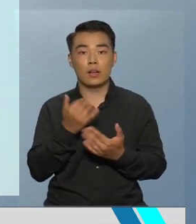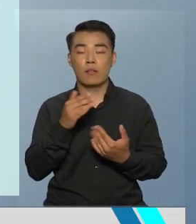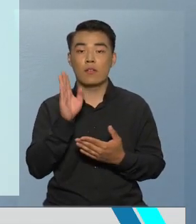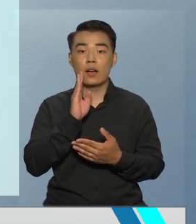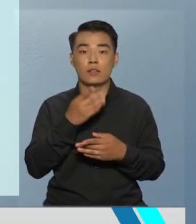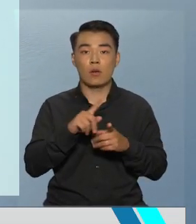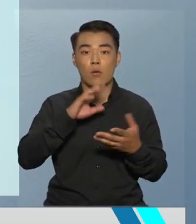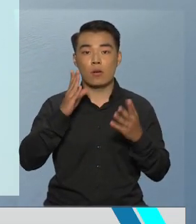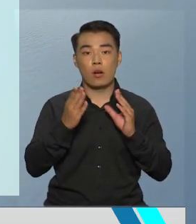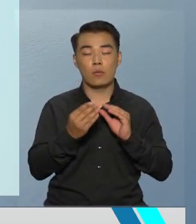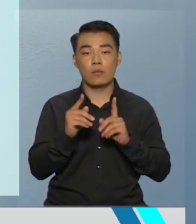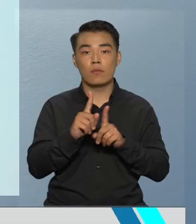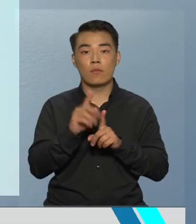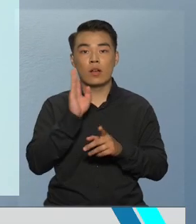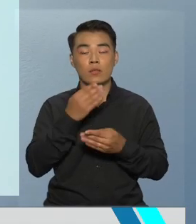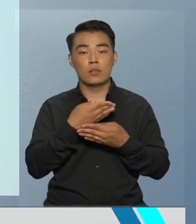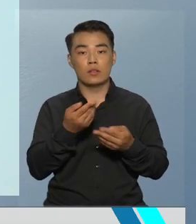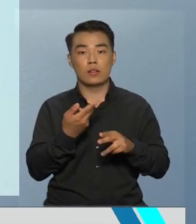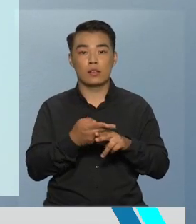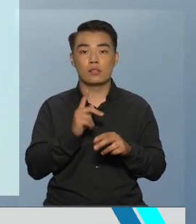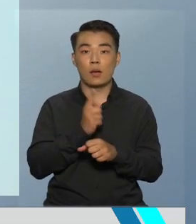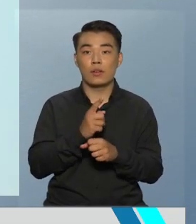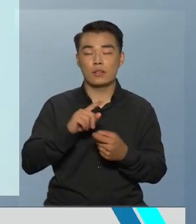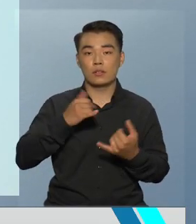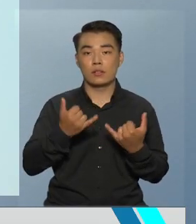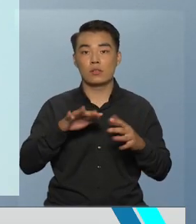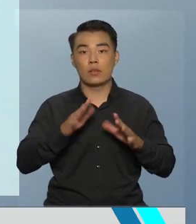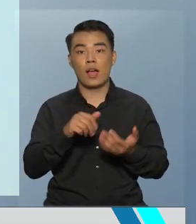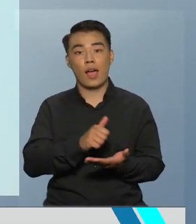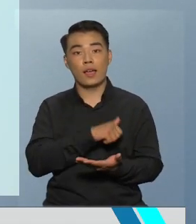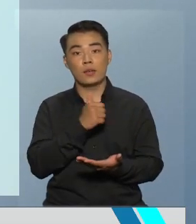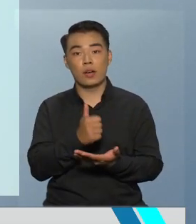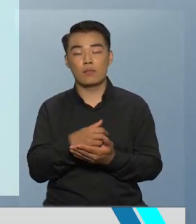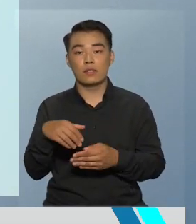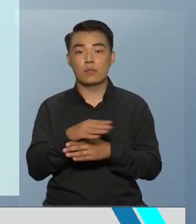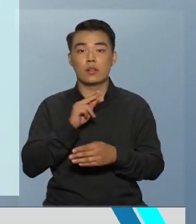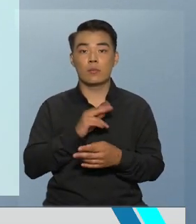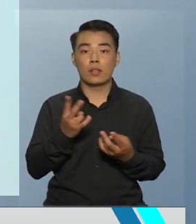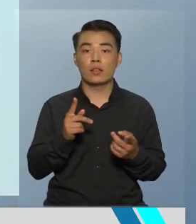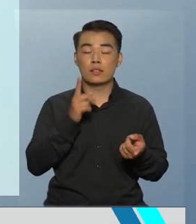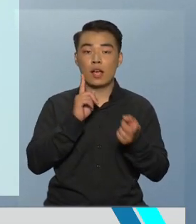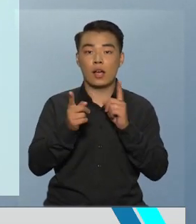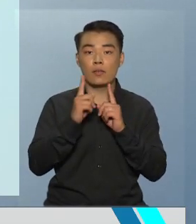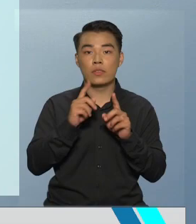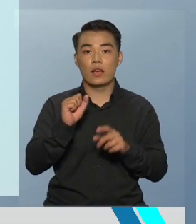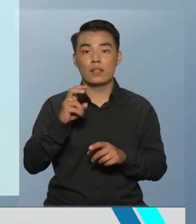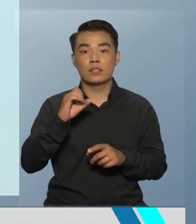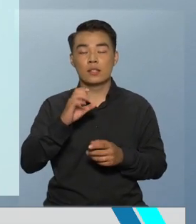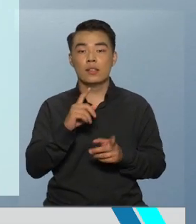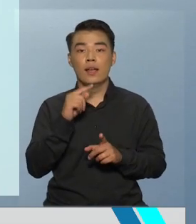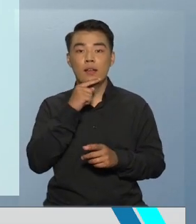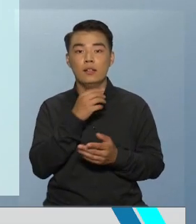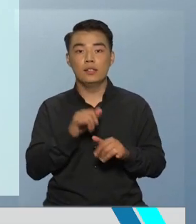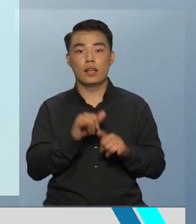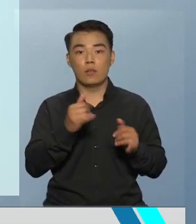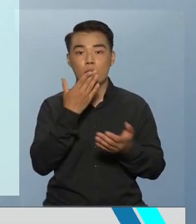запланированные объемы ввода жилья. Для недопущения подобных ситуаций всем акиматам необходимо провести соответствующий анализ перспективного